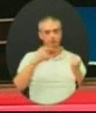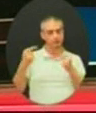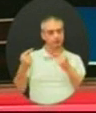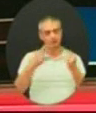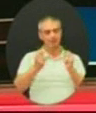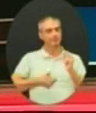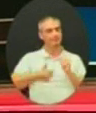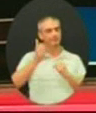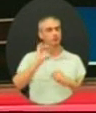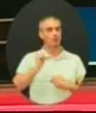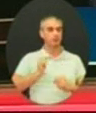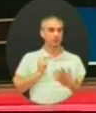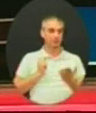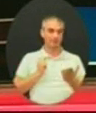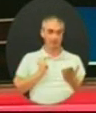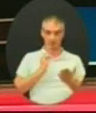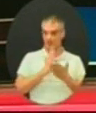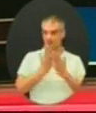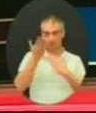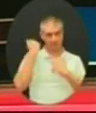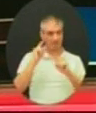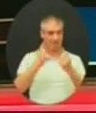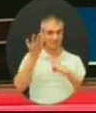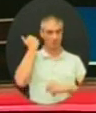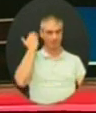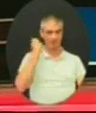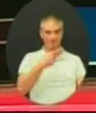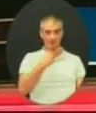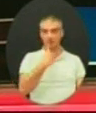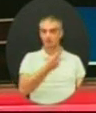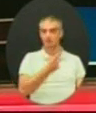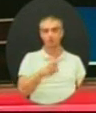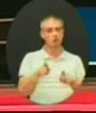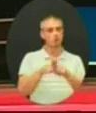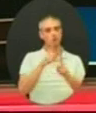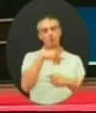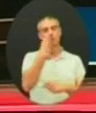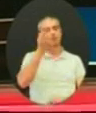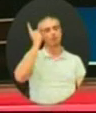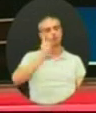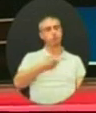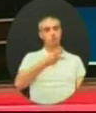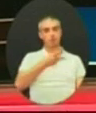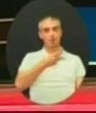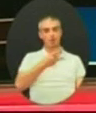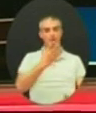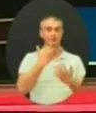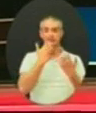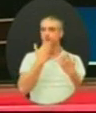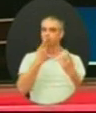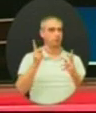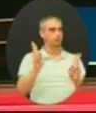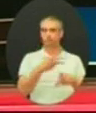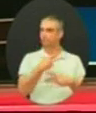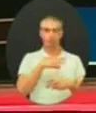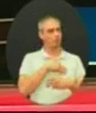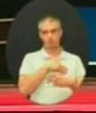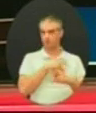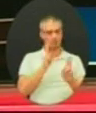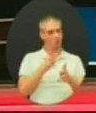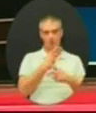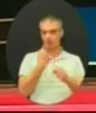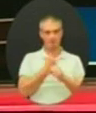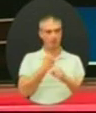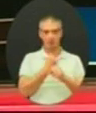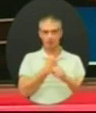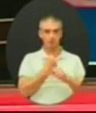ראשי מערכת הביטחון. היה כבר אירוע בעבר שדווח עליו, כאילו הוא נתן פקודה מסוימת שהם הסבירו שהם לא הולכים או לא יכולים